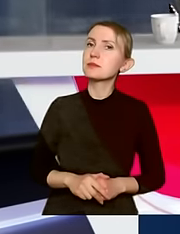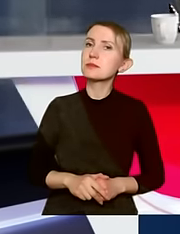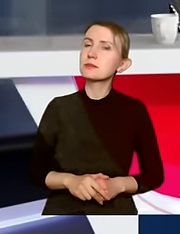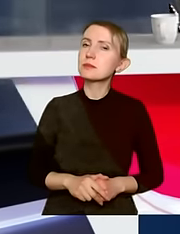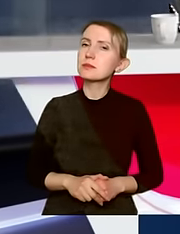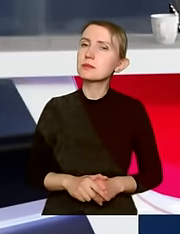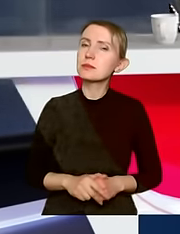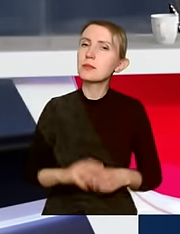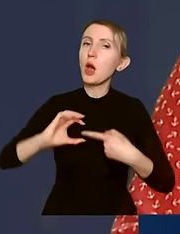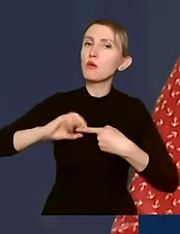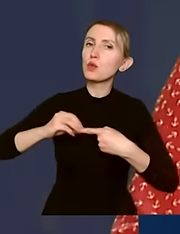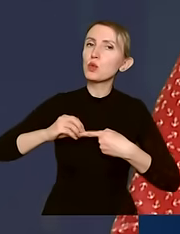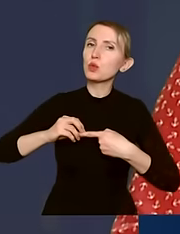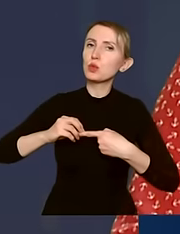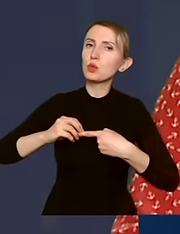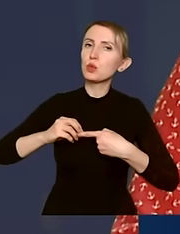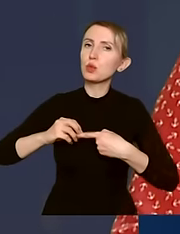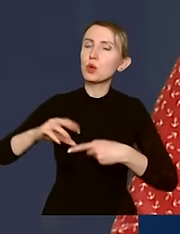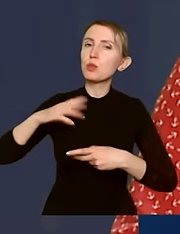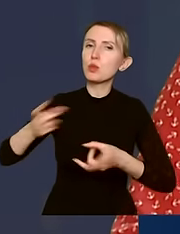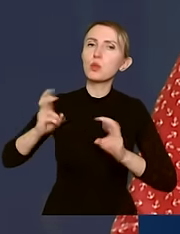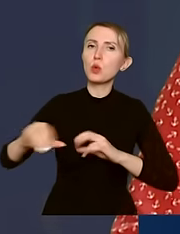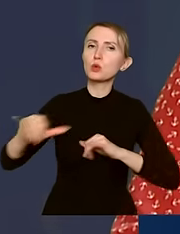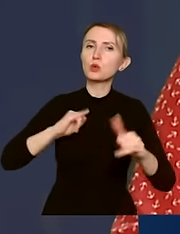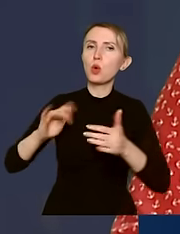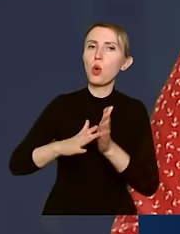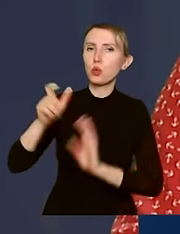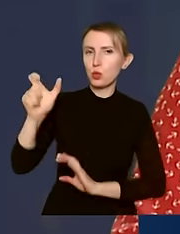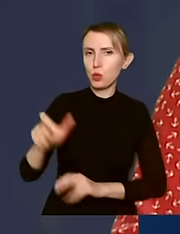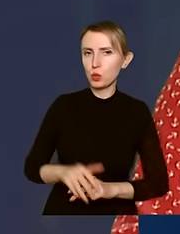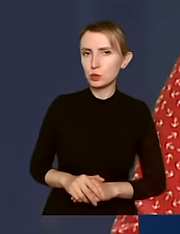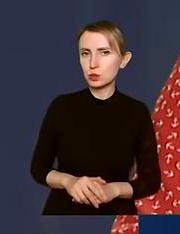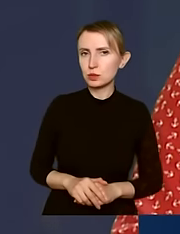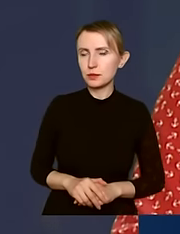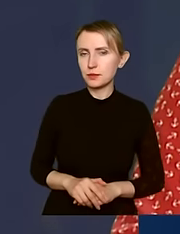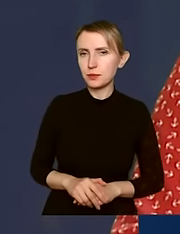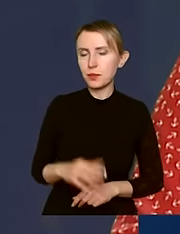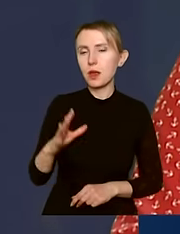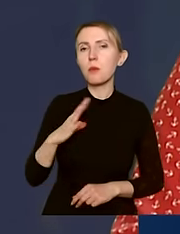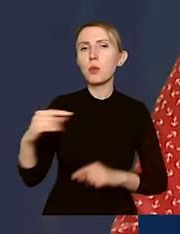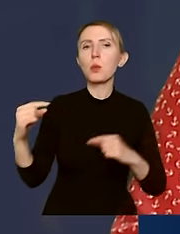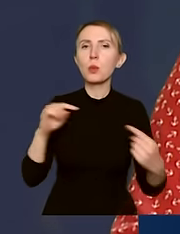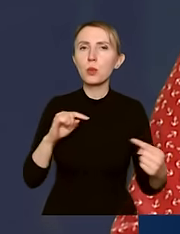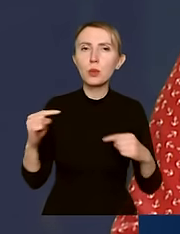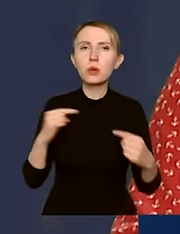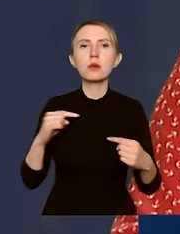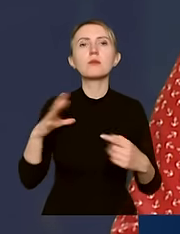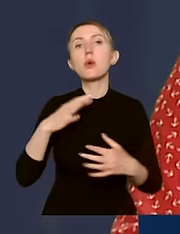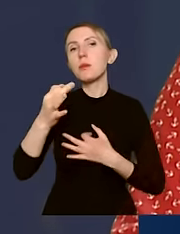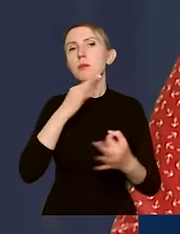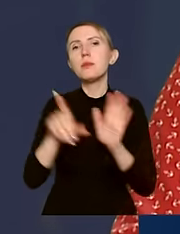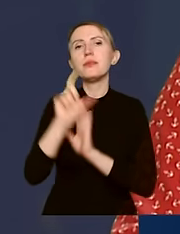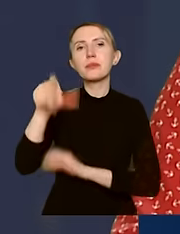W grudniu, kiedy był powoływany rząd Donalda Tuska, była dyskusja, były zadane pytania panu